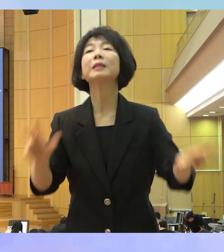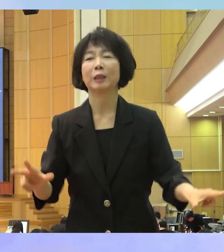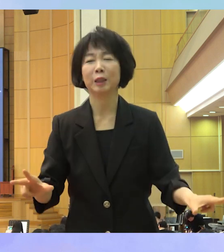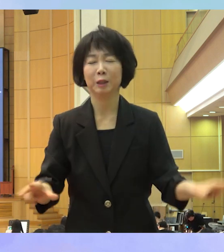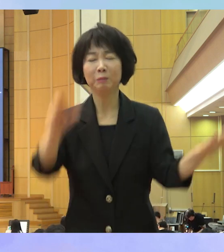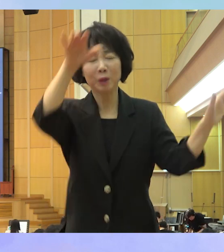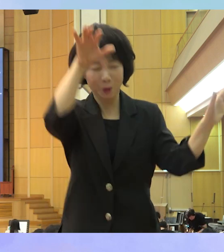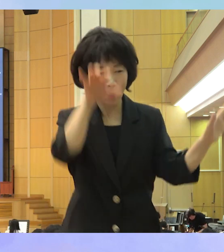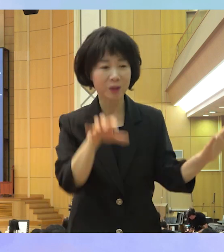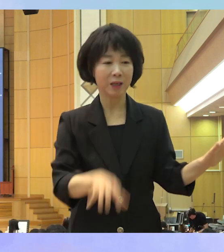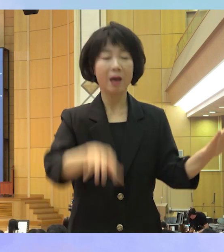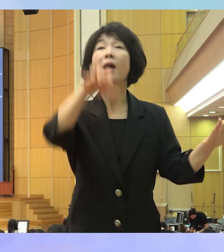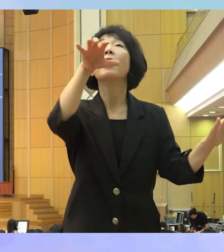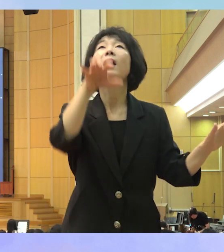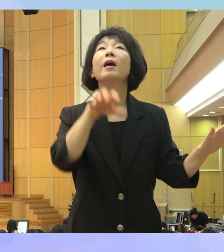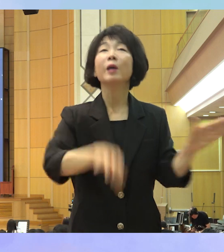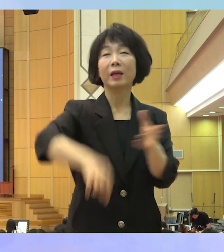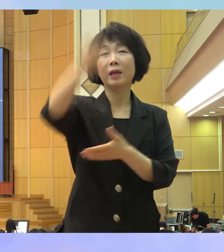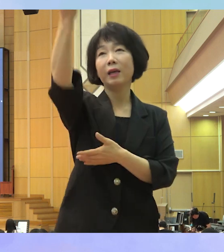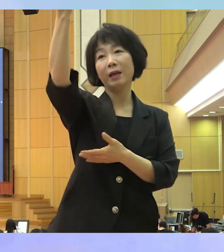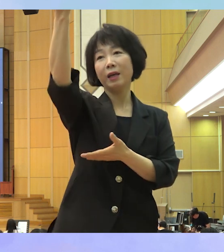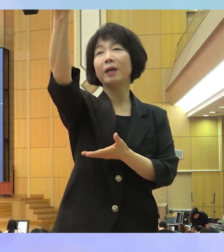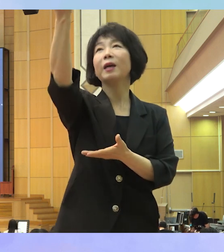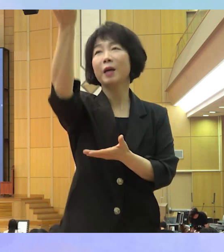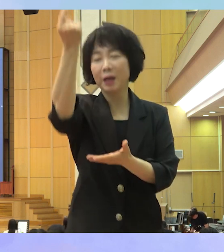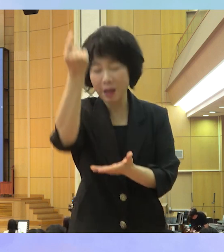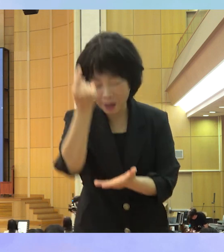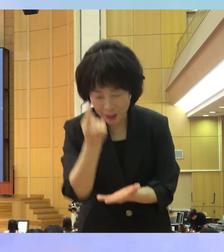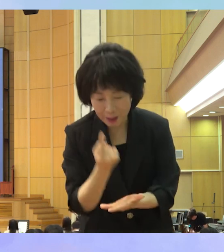은혜 이곳에